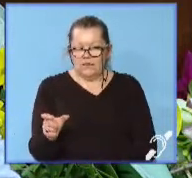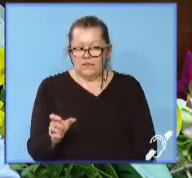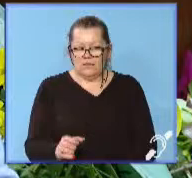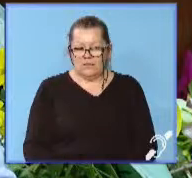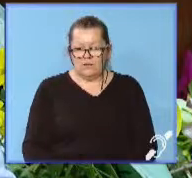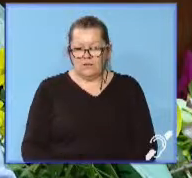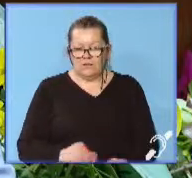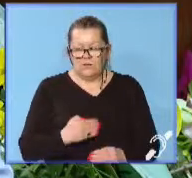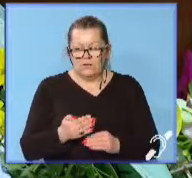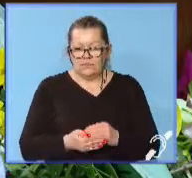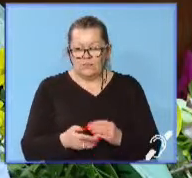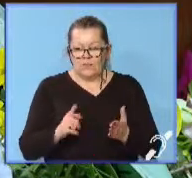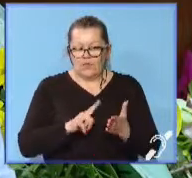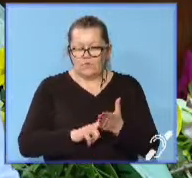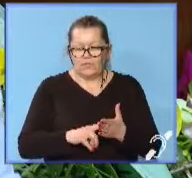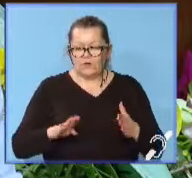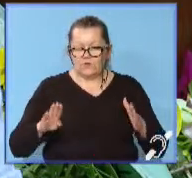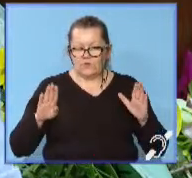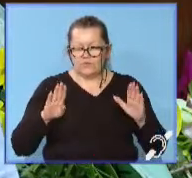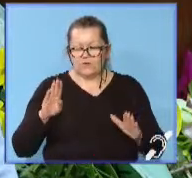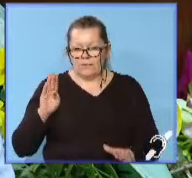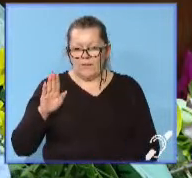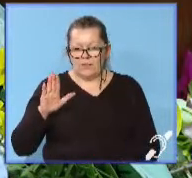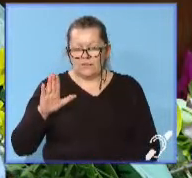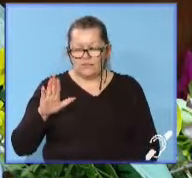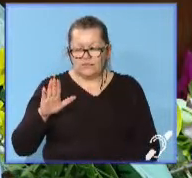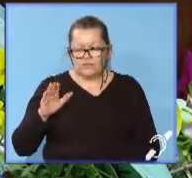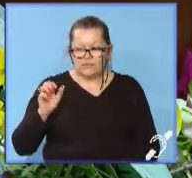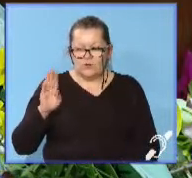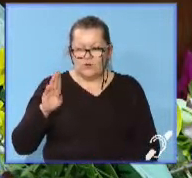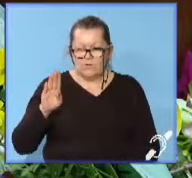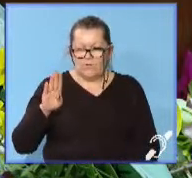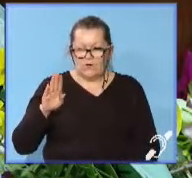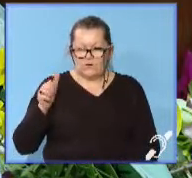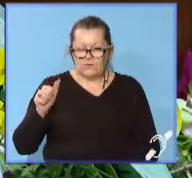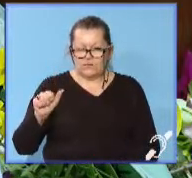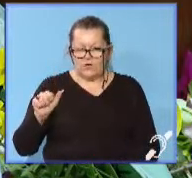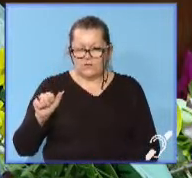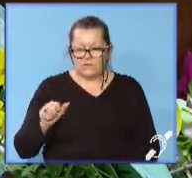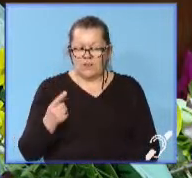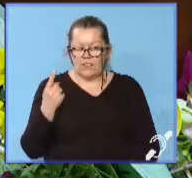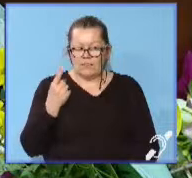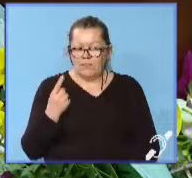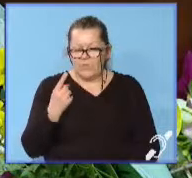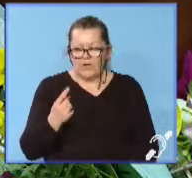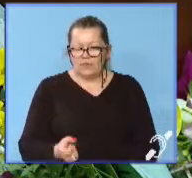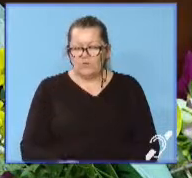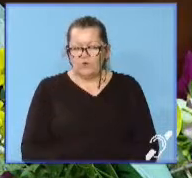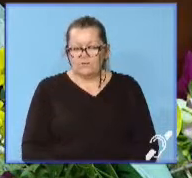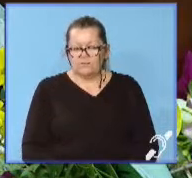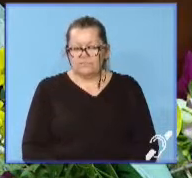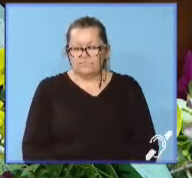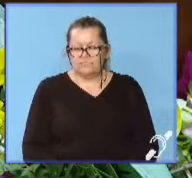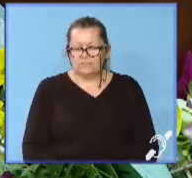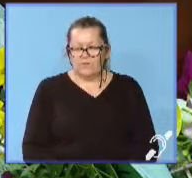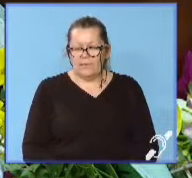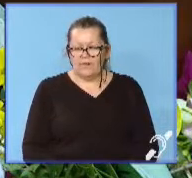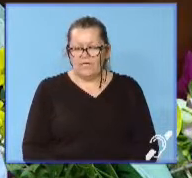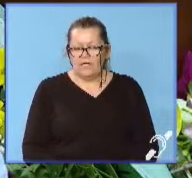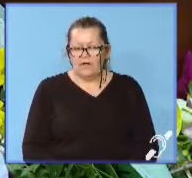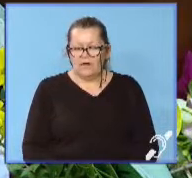imediat după ' 5 Deci în ' 6 a fost primul care a